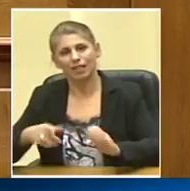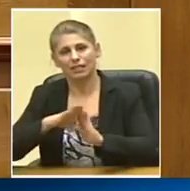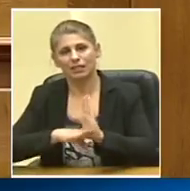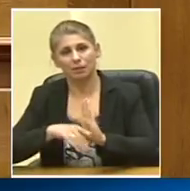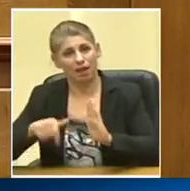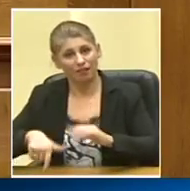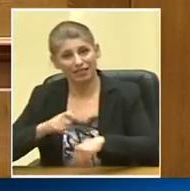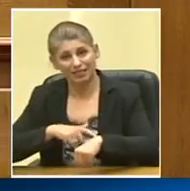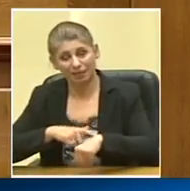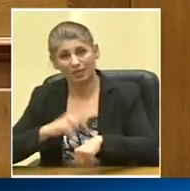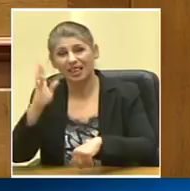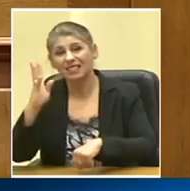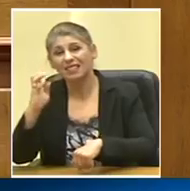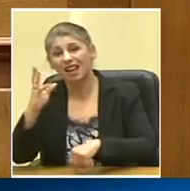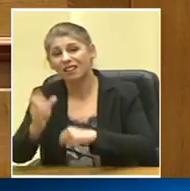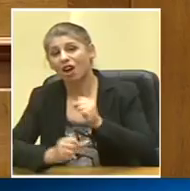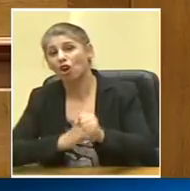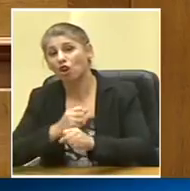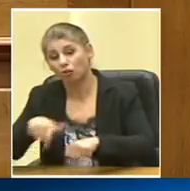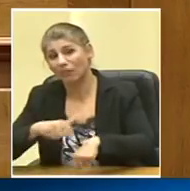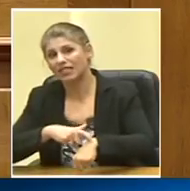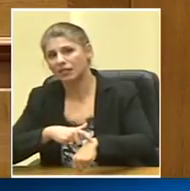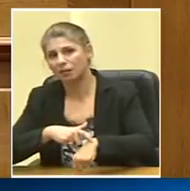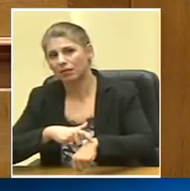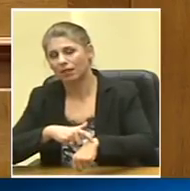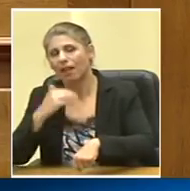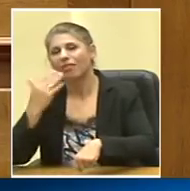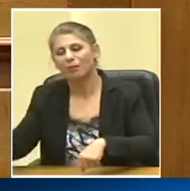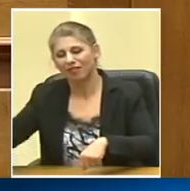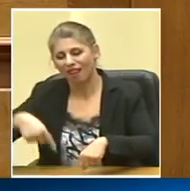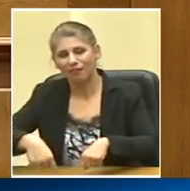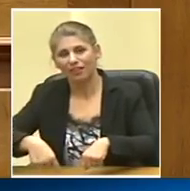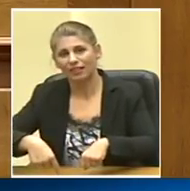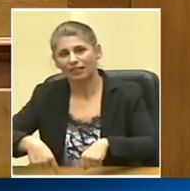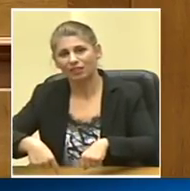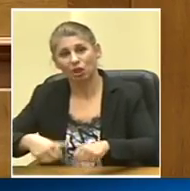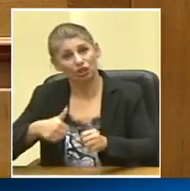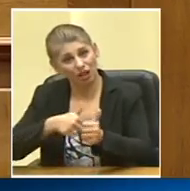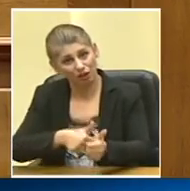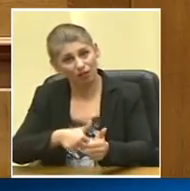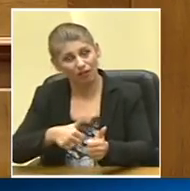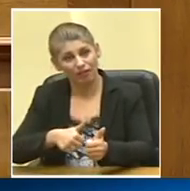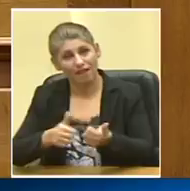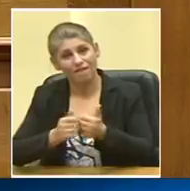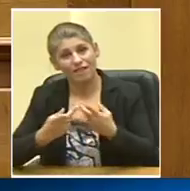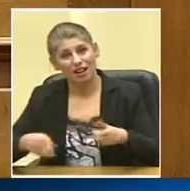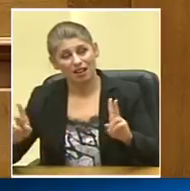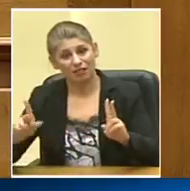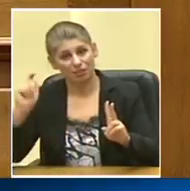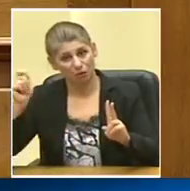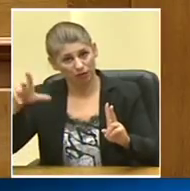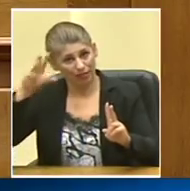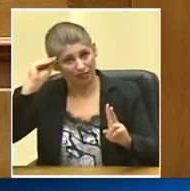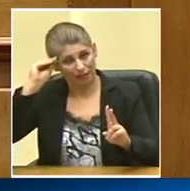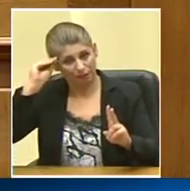Αυτή τη στιγμή για σας κρατά 40 χρόνια. Δεν μπορεί να εμφανίζεστε ότι ακολουθείτε πια φιλελεύθερες πολιτικές αντιλήψεις